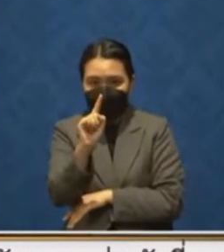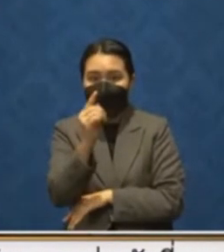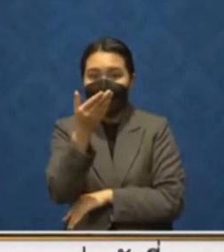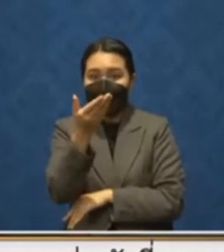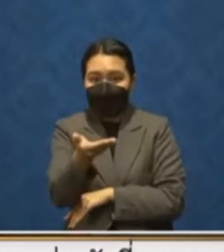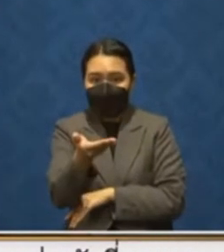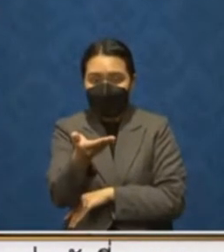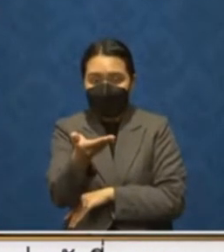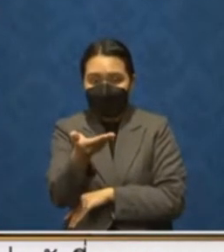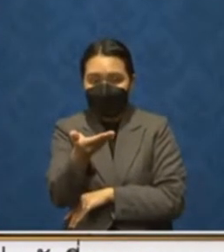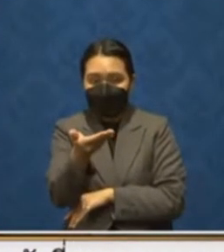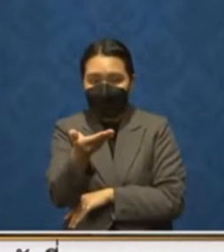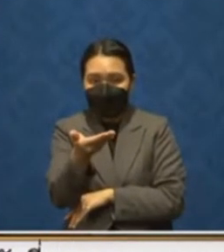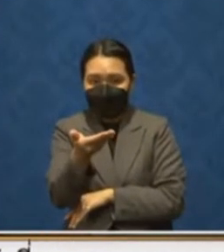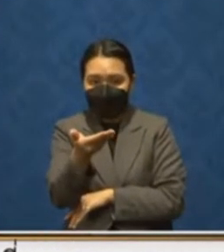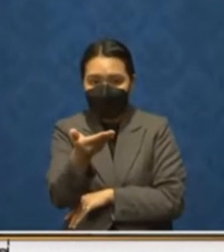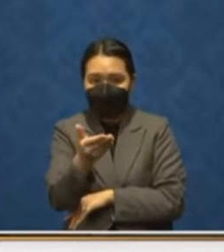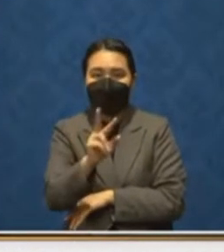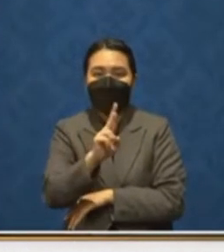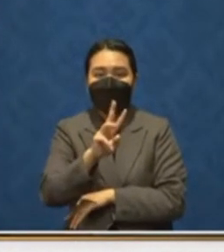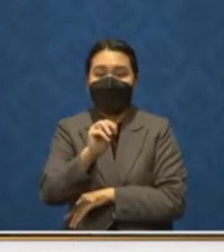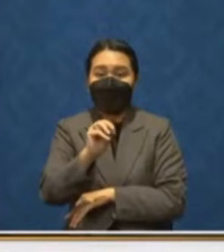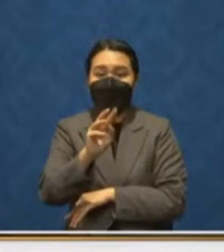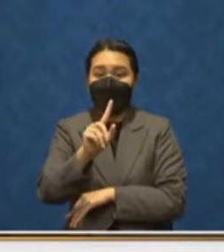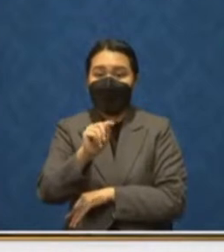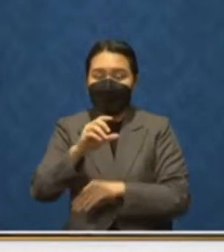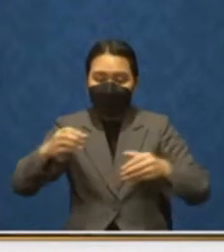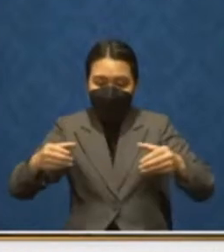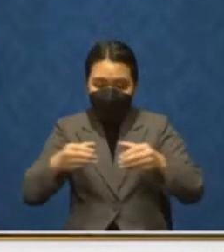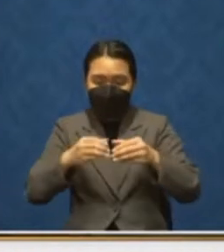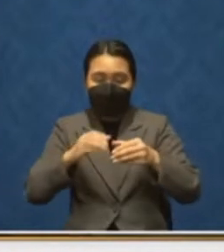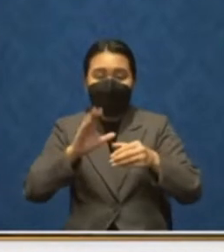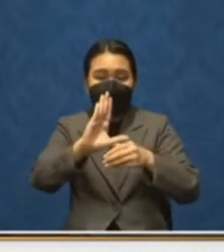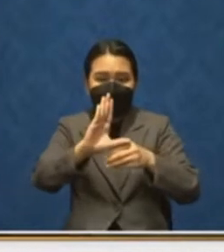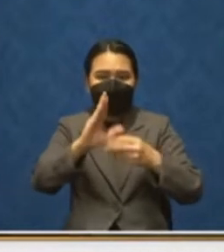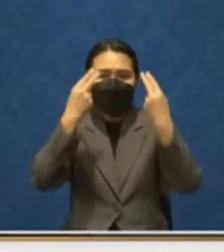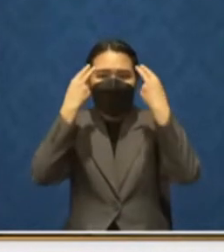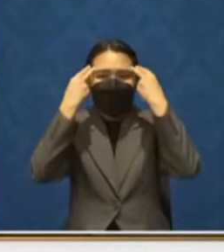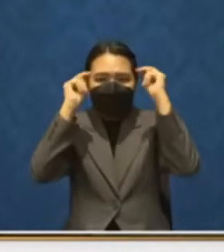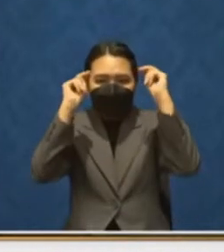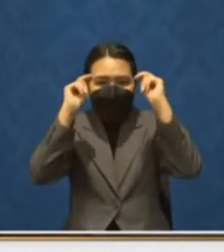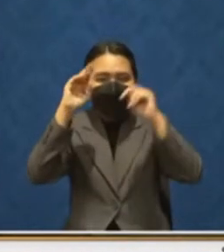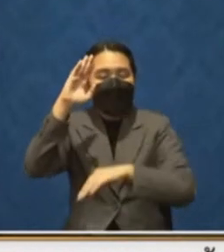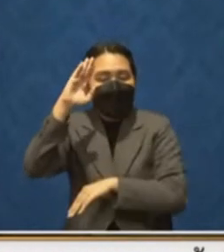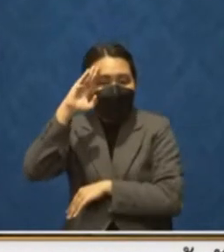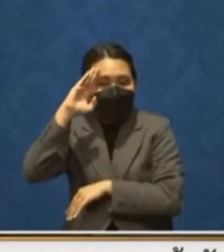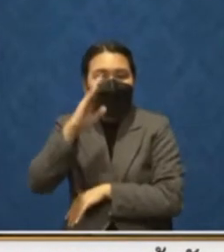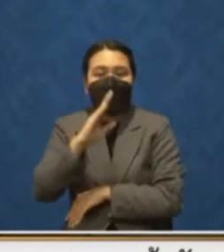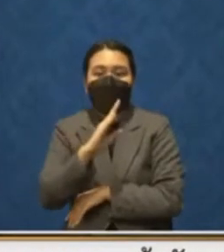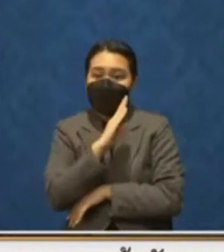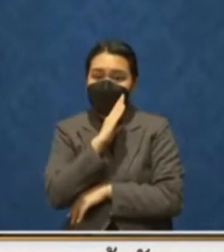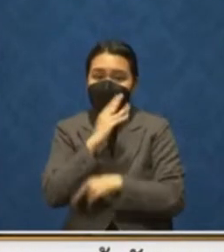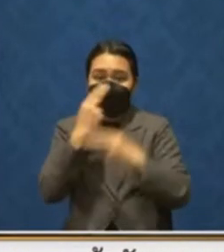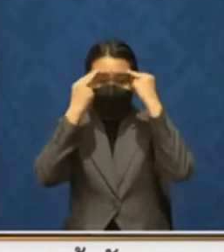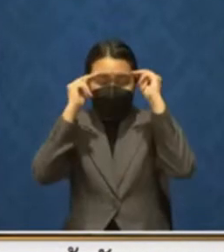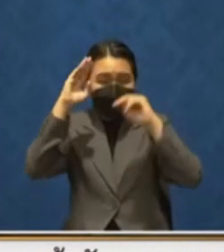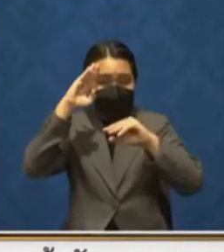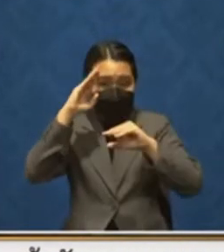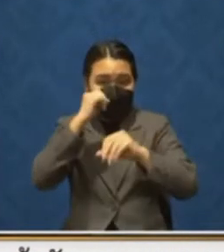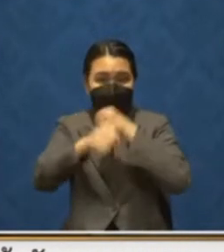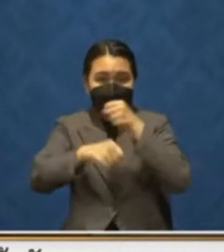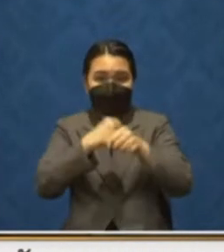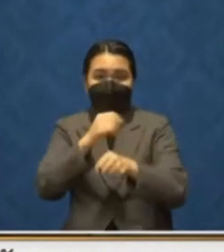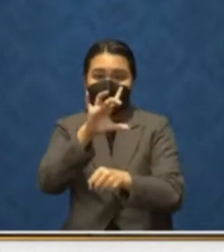คณะรัฐมนตรีชุดเดียวกับคุณของคุณประยุทธ์เมื่อคุณประยุทธ์นะครบ 8ปีแล้ว